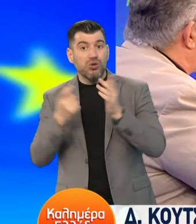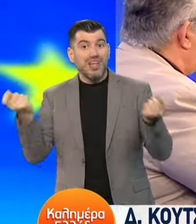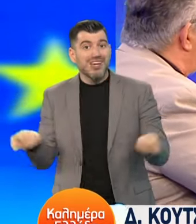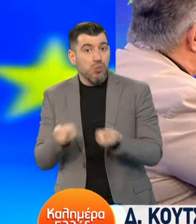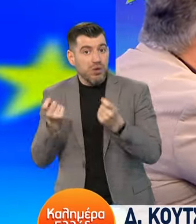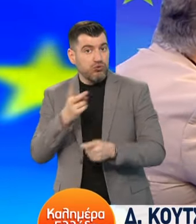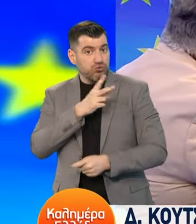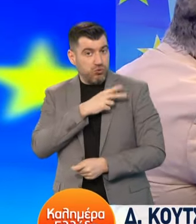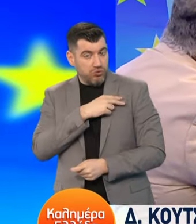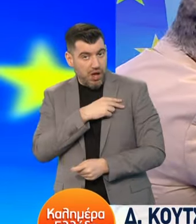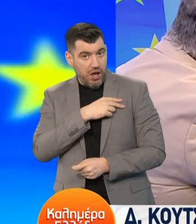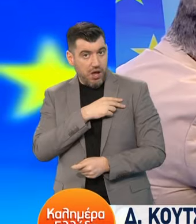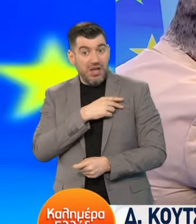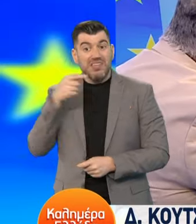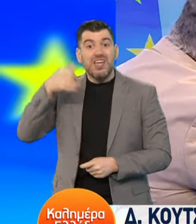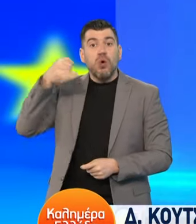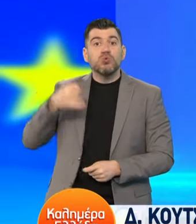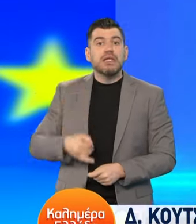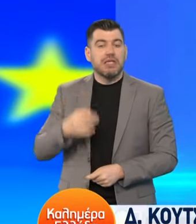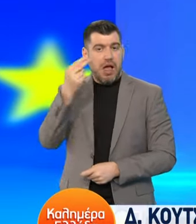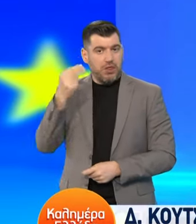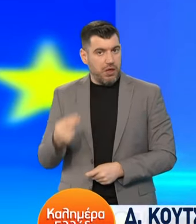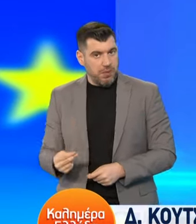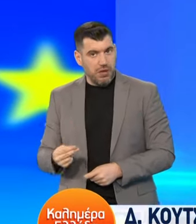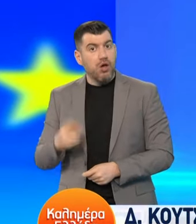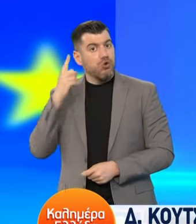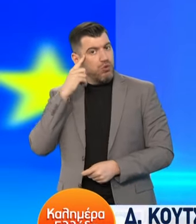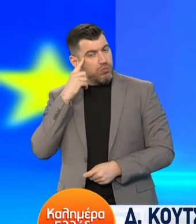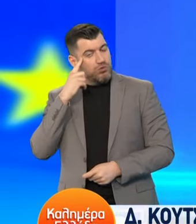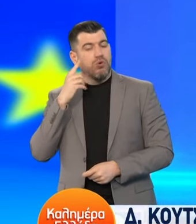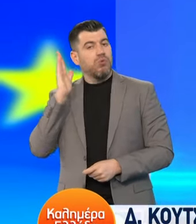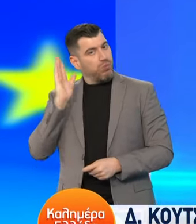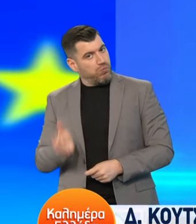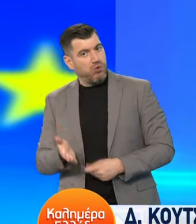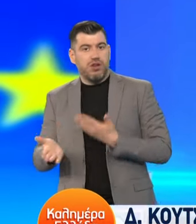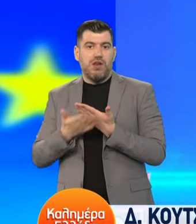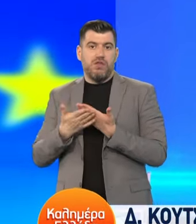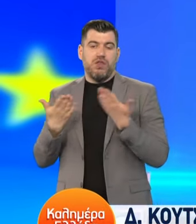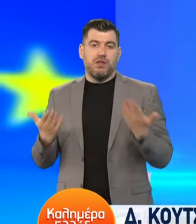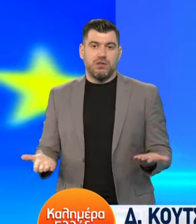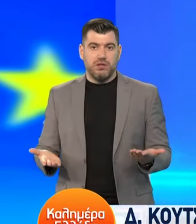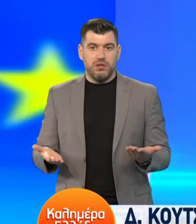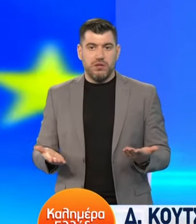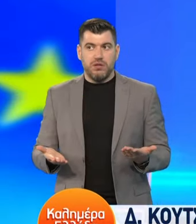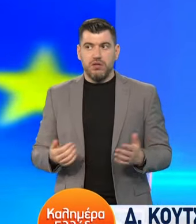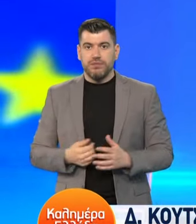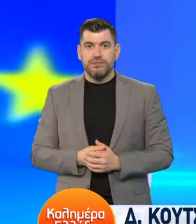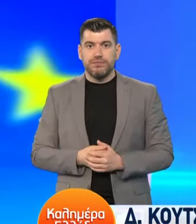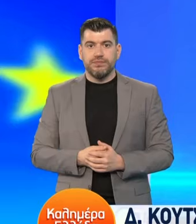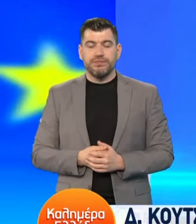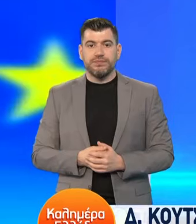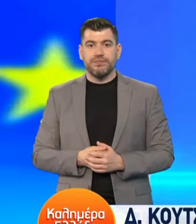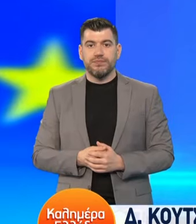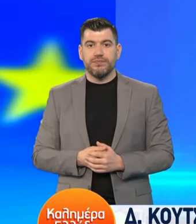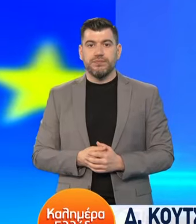Γιατί εγώ στο TikTok βγήκα και μίλησα με αυτόν τον εύληπτο λαϊκό δεν τρόπο τέλος πάντων. Και για τις